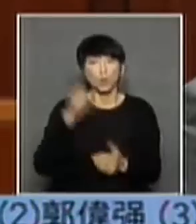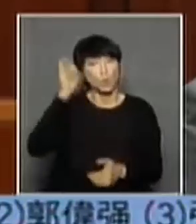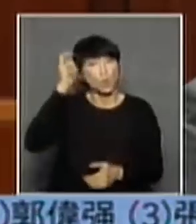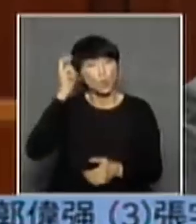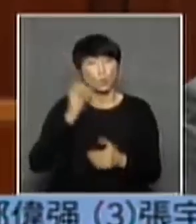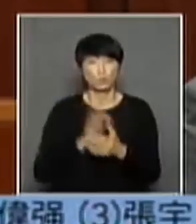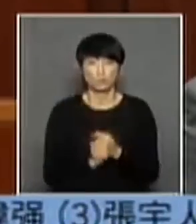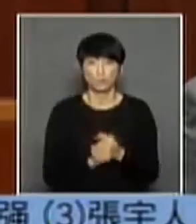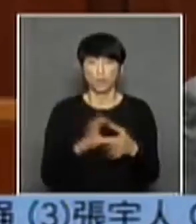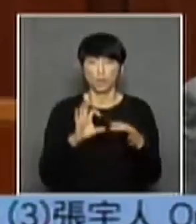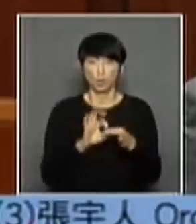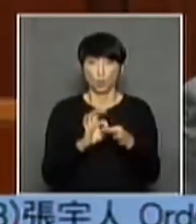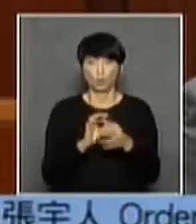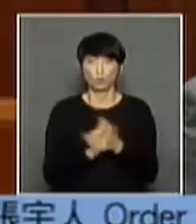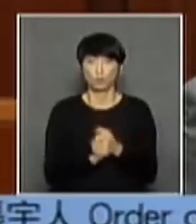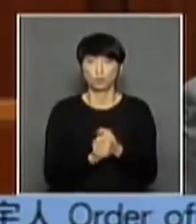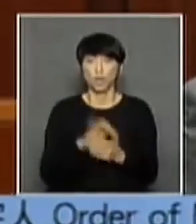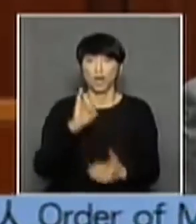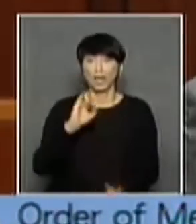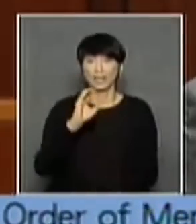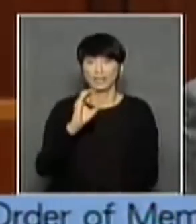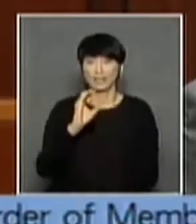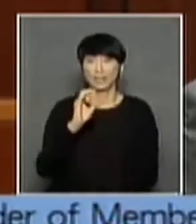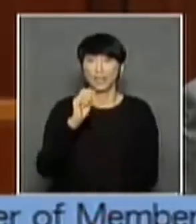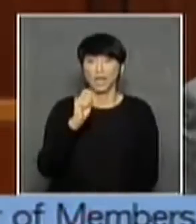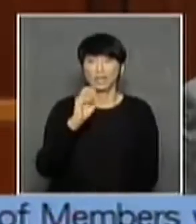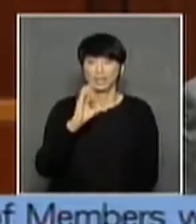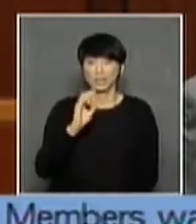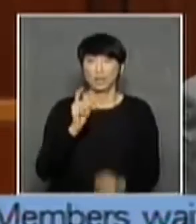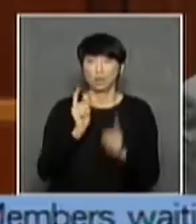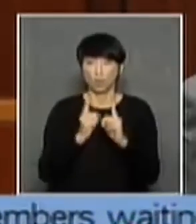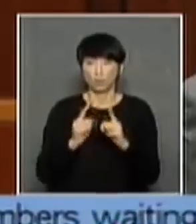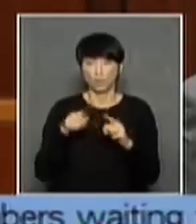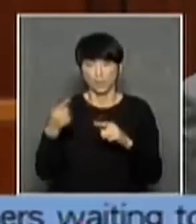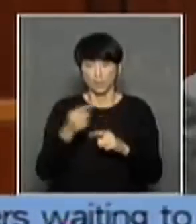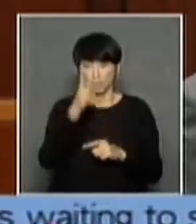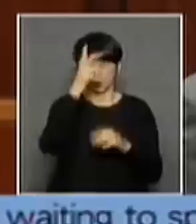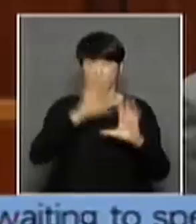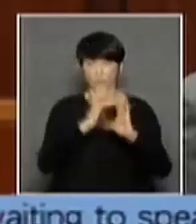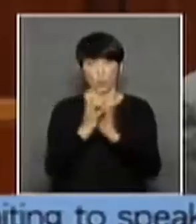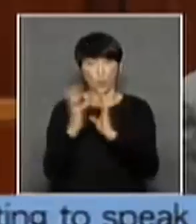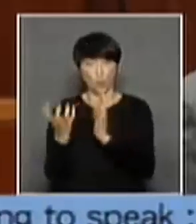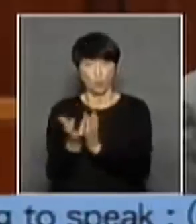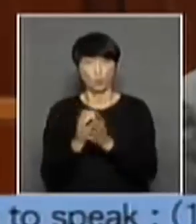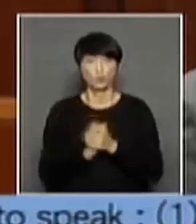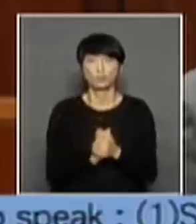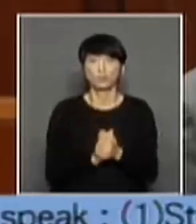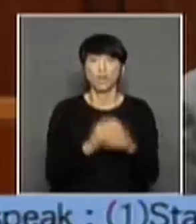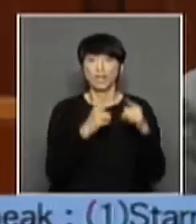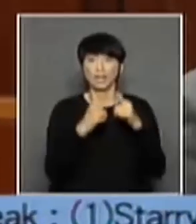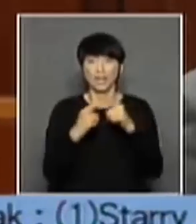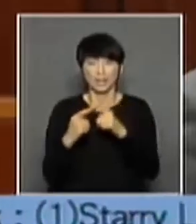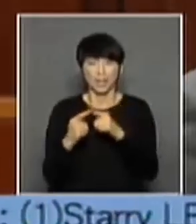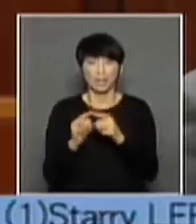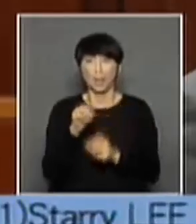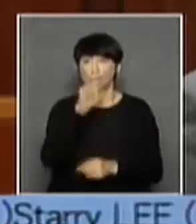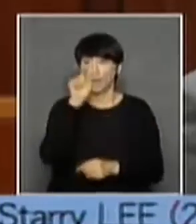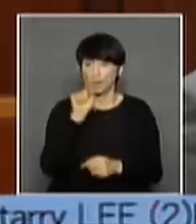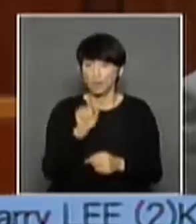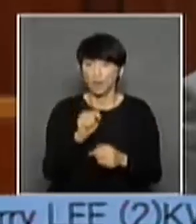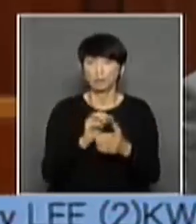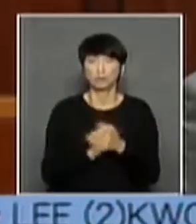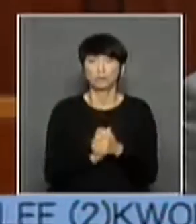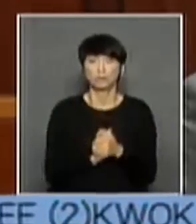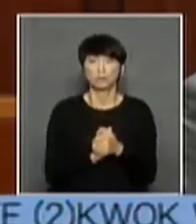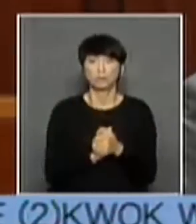有關廉署或者其他政府部門的人事問題，我